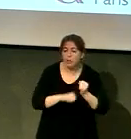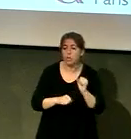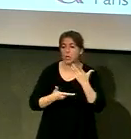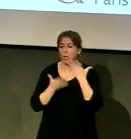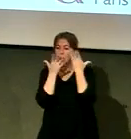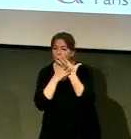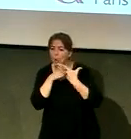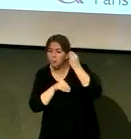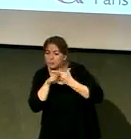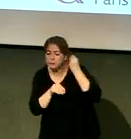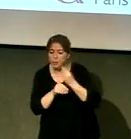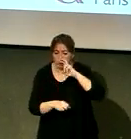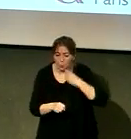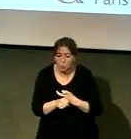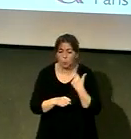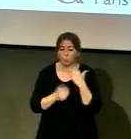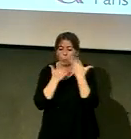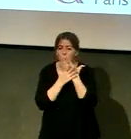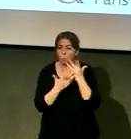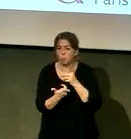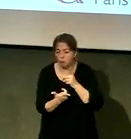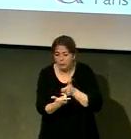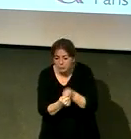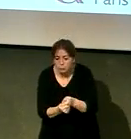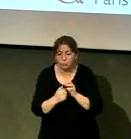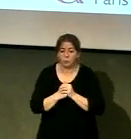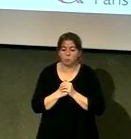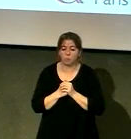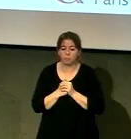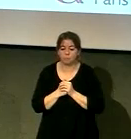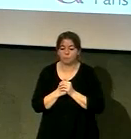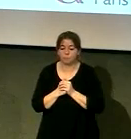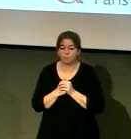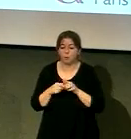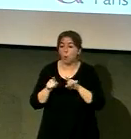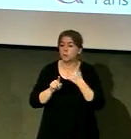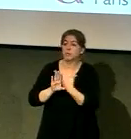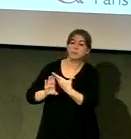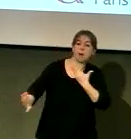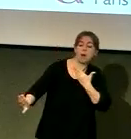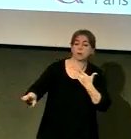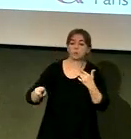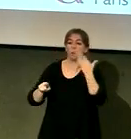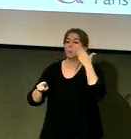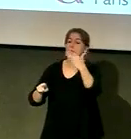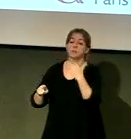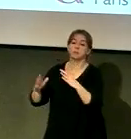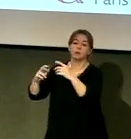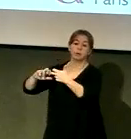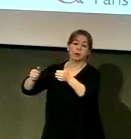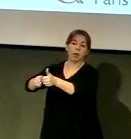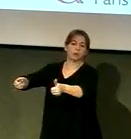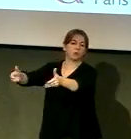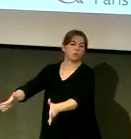souvent, ça c'est très très connu pour l'alcool, les séparations, les séjours en pouponnière, les séjours en